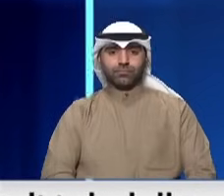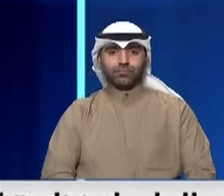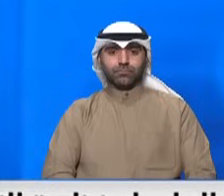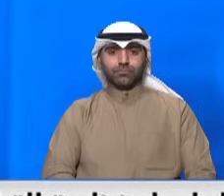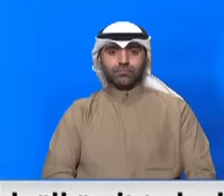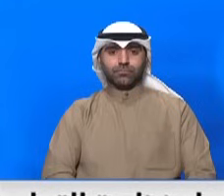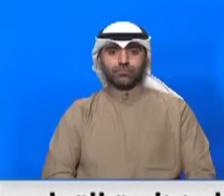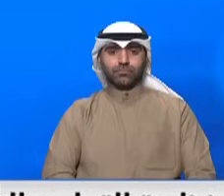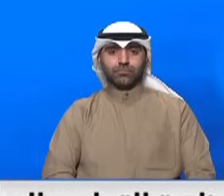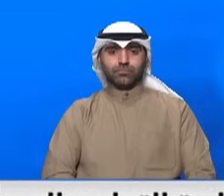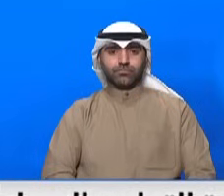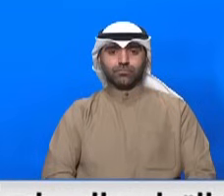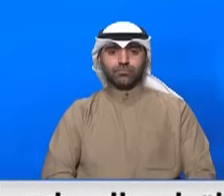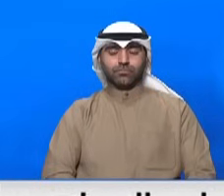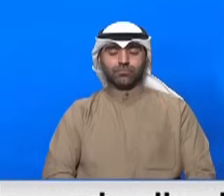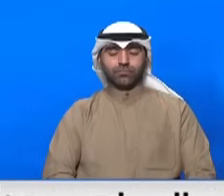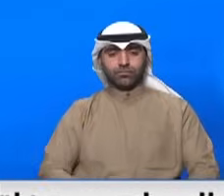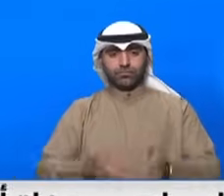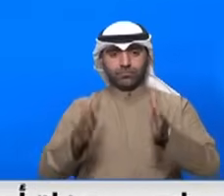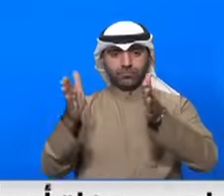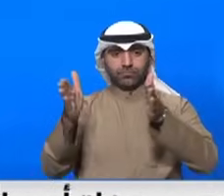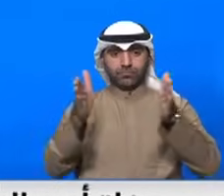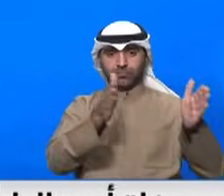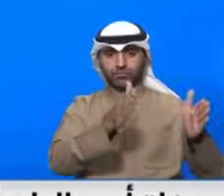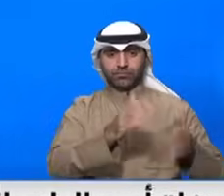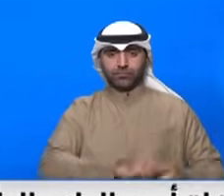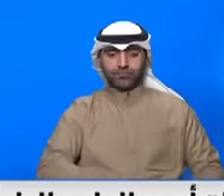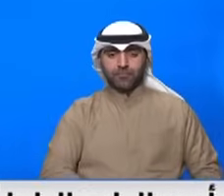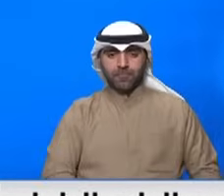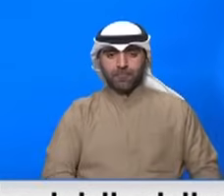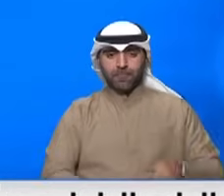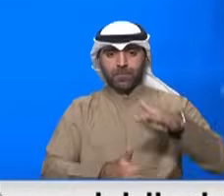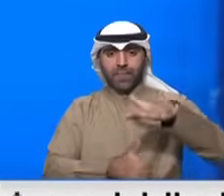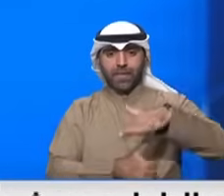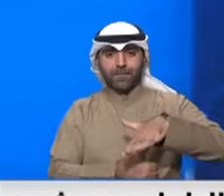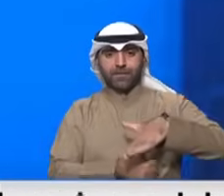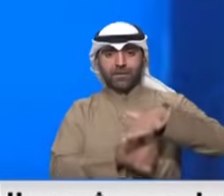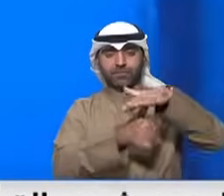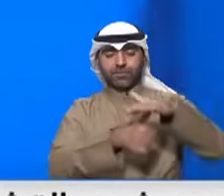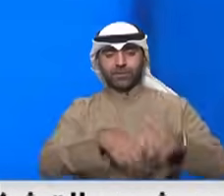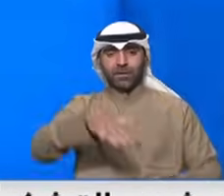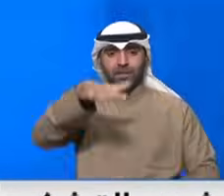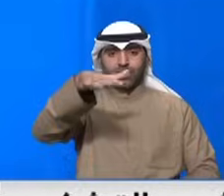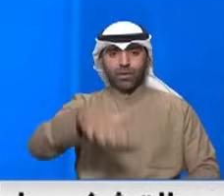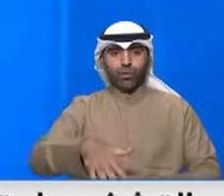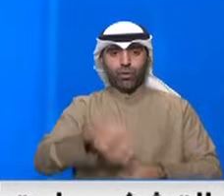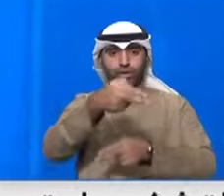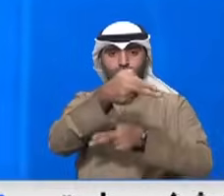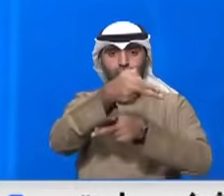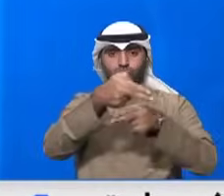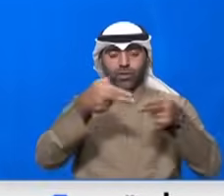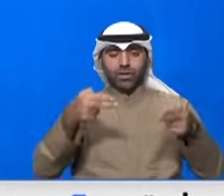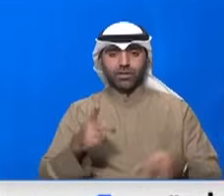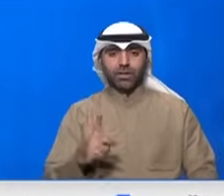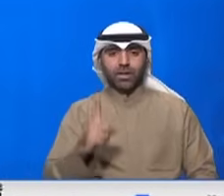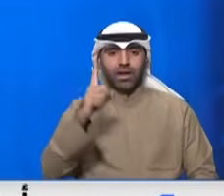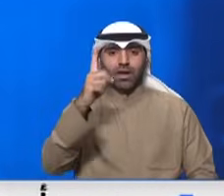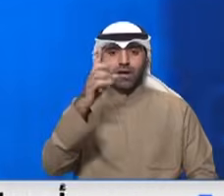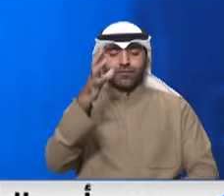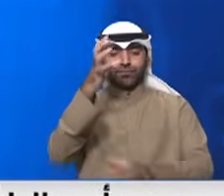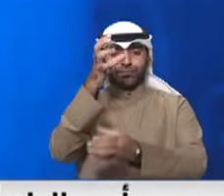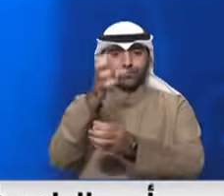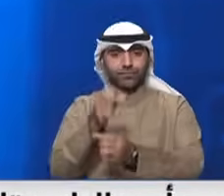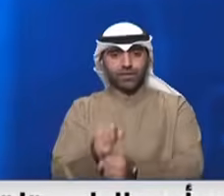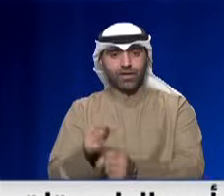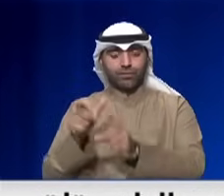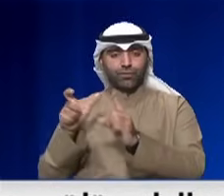العافيه تلقى حضره صاحب السمو امير البلاد الشيخ مشعل الاحمد الجابر الصباح حفظه الله ورعاه برقيه